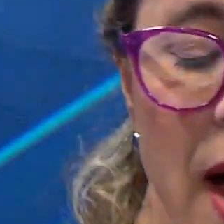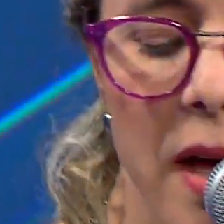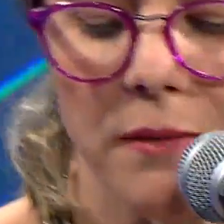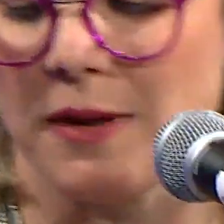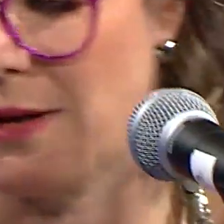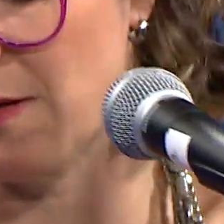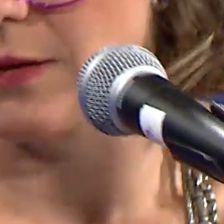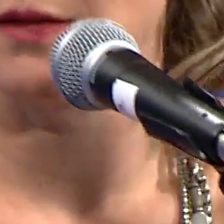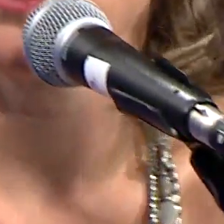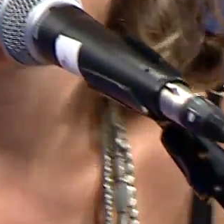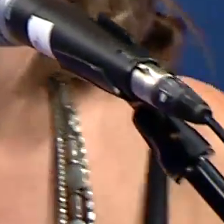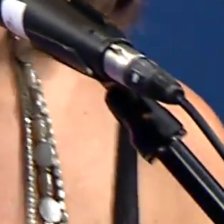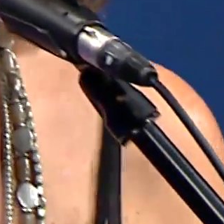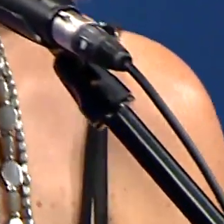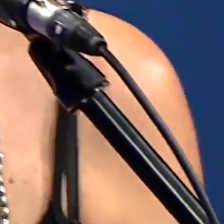charme,